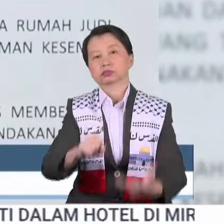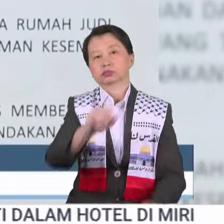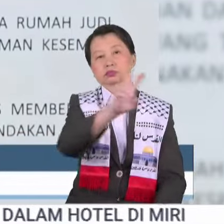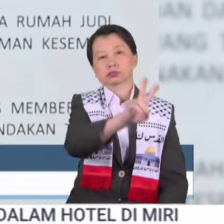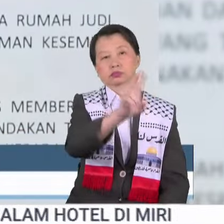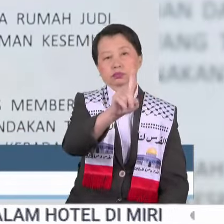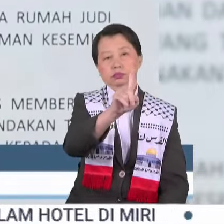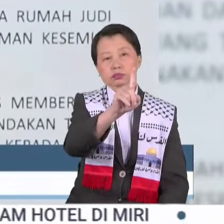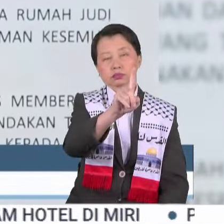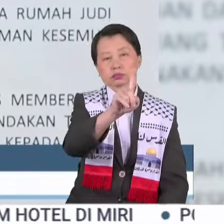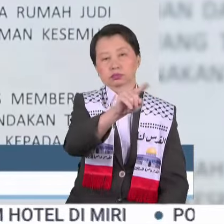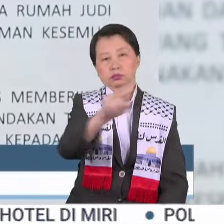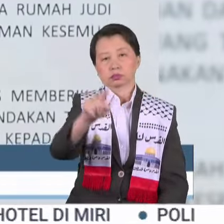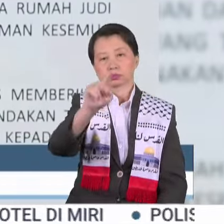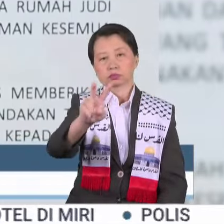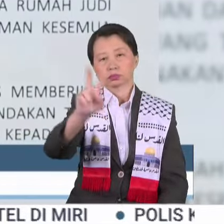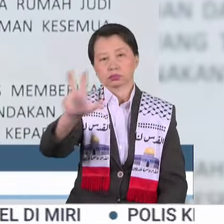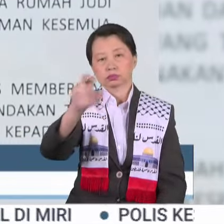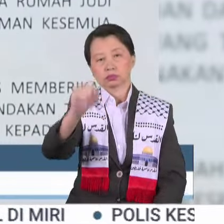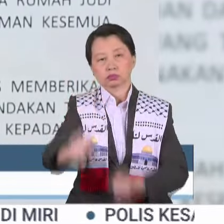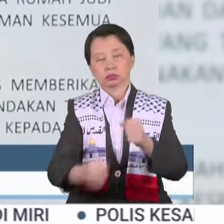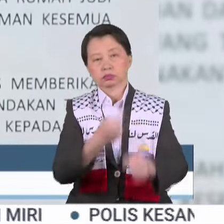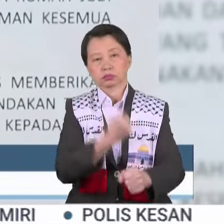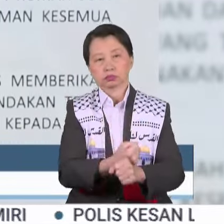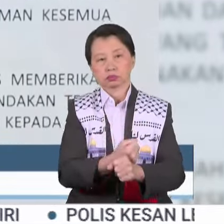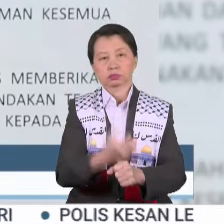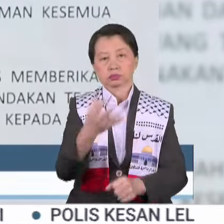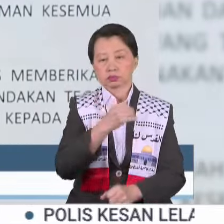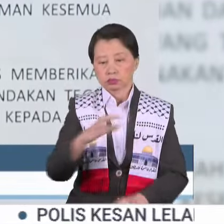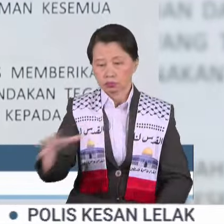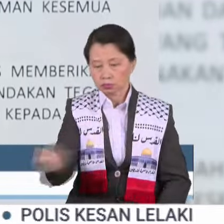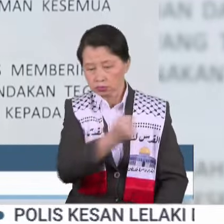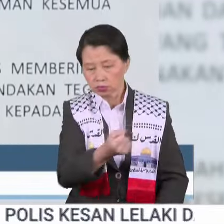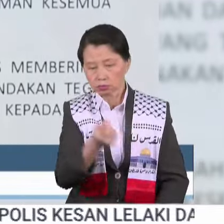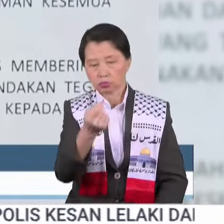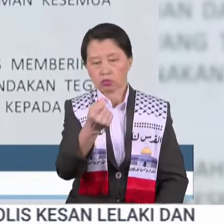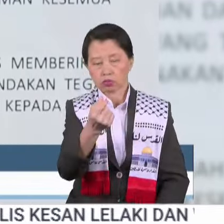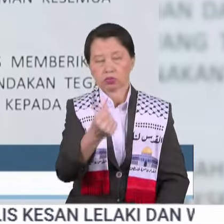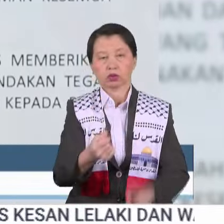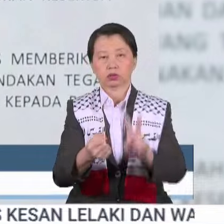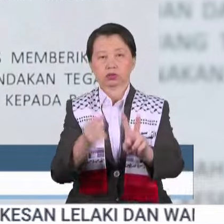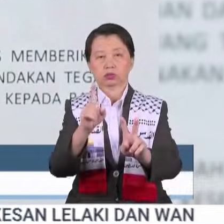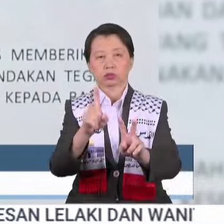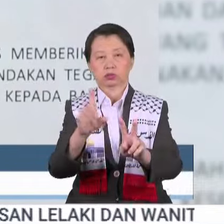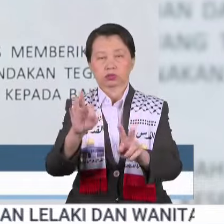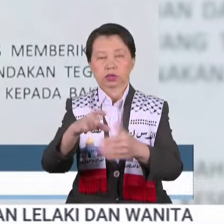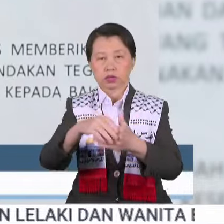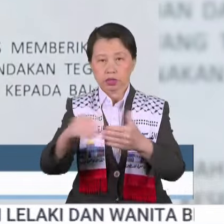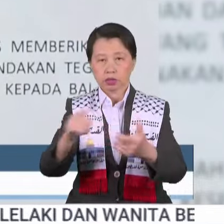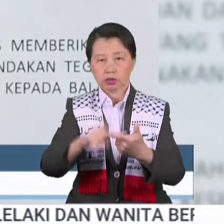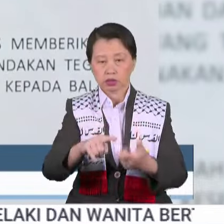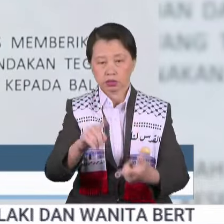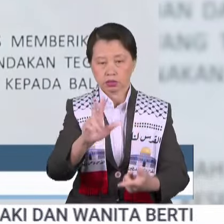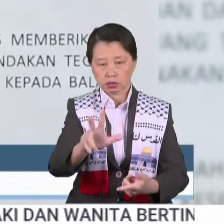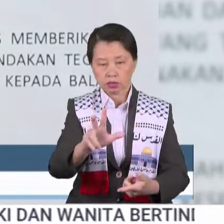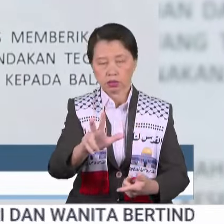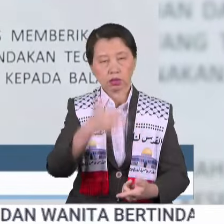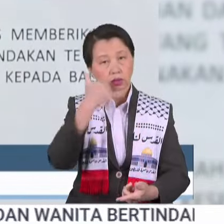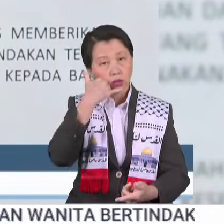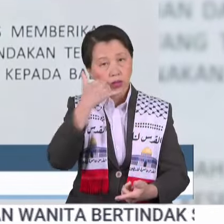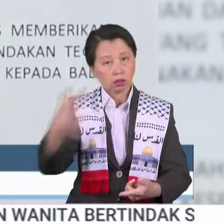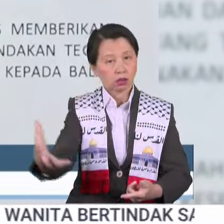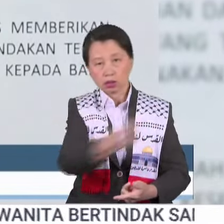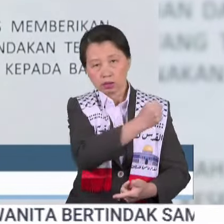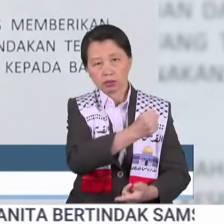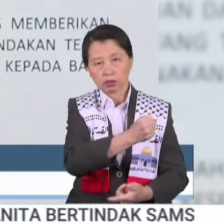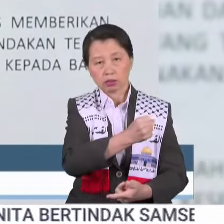antara 21 tahun dan 23 tahun selain merampas wang tunai RM219 dan 3 unit telefon